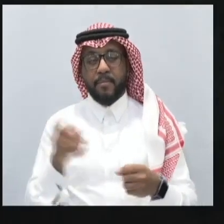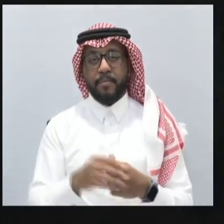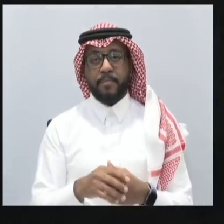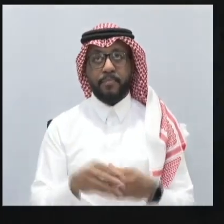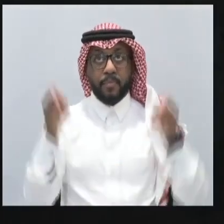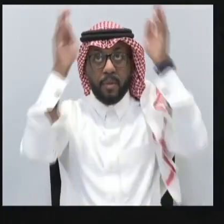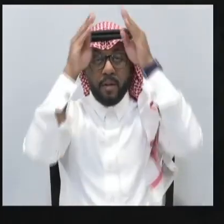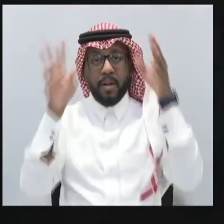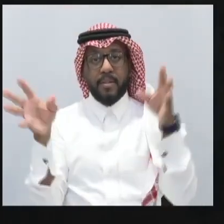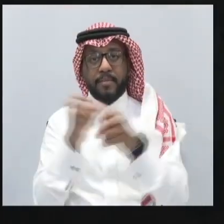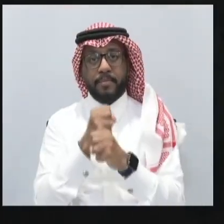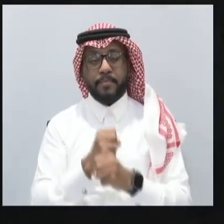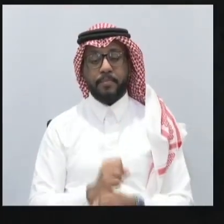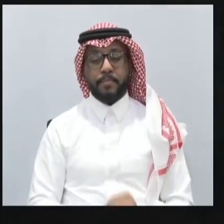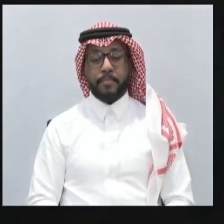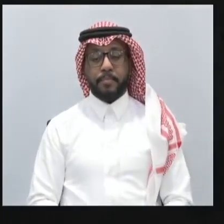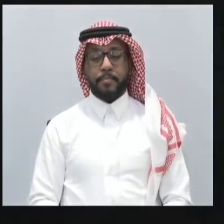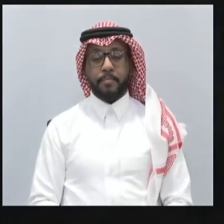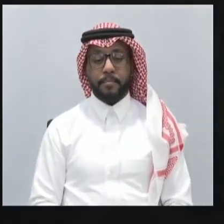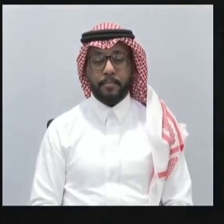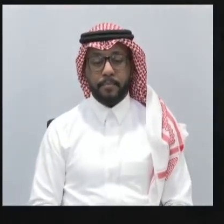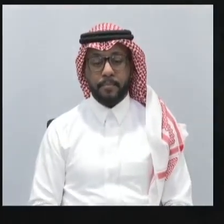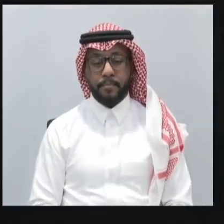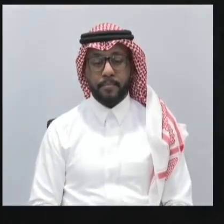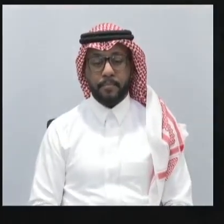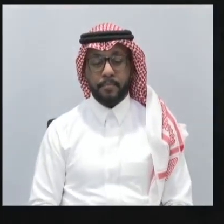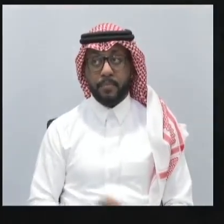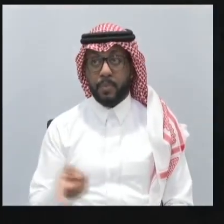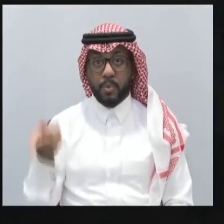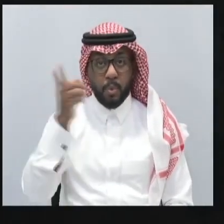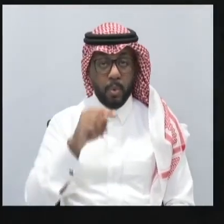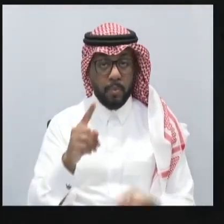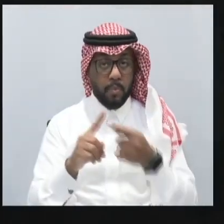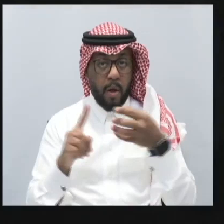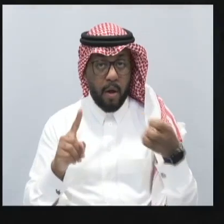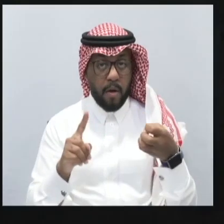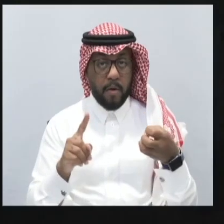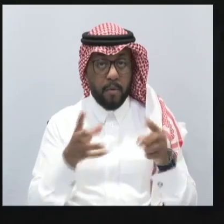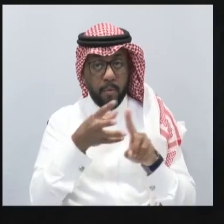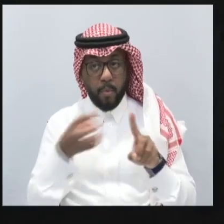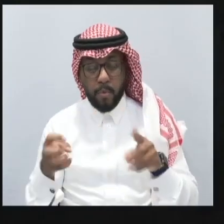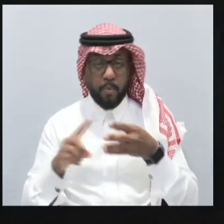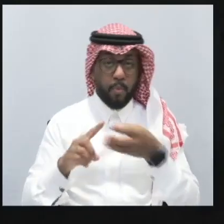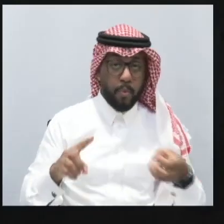على الارنب كل واحد منهم يعتمد على الثاني الثعلب